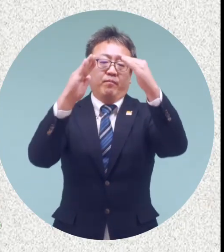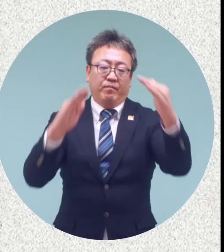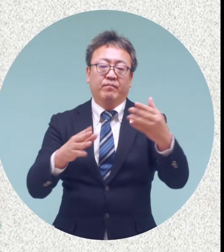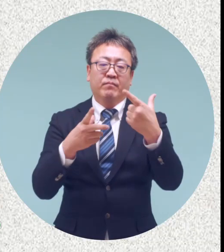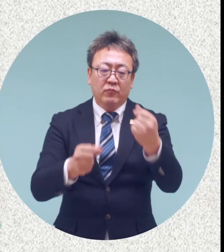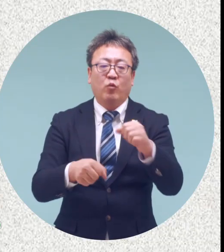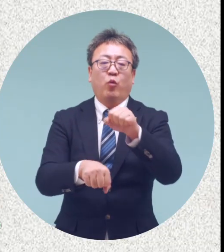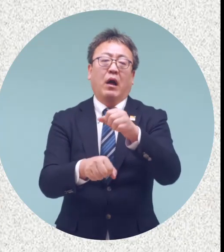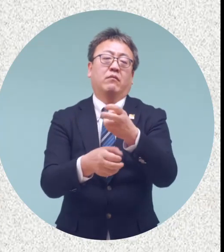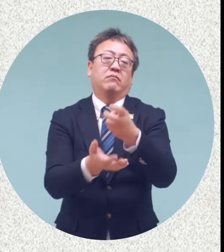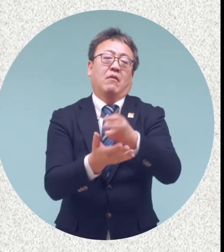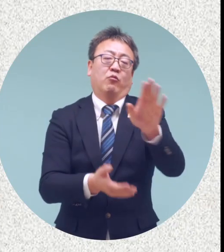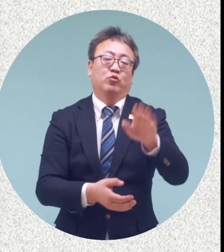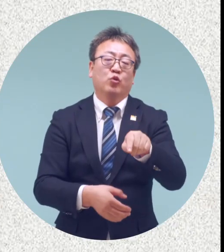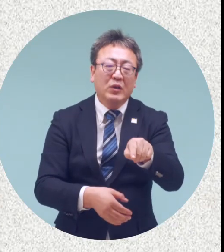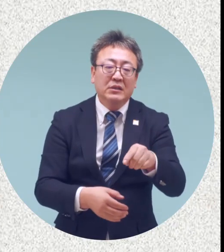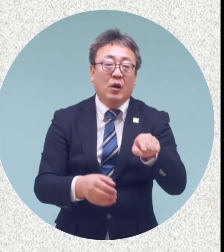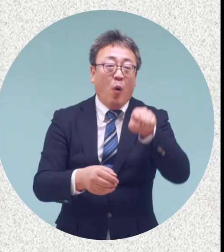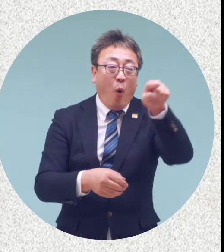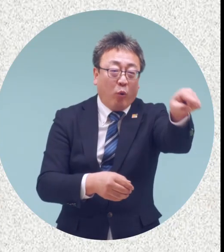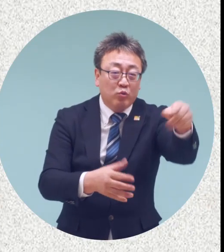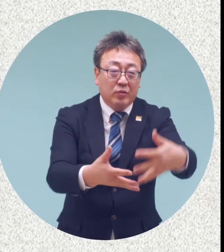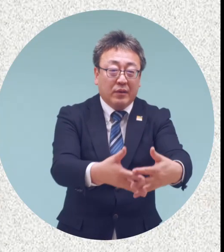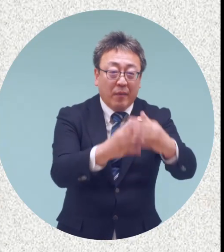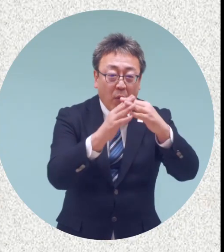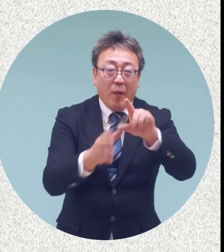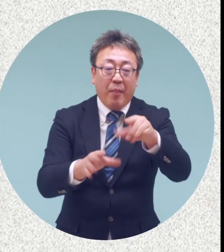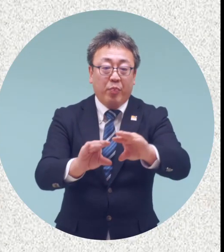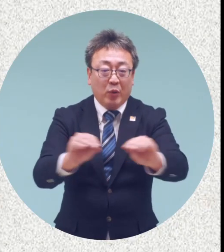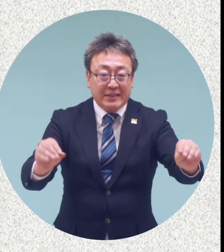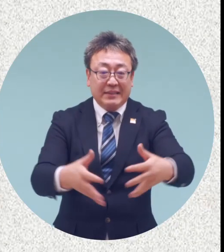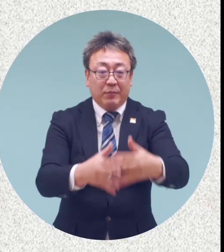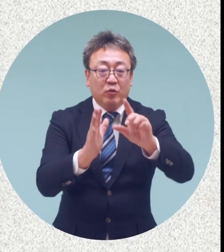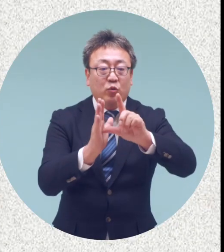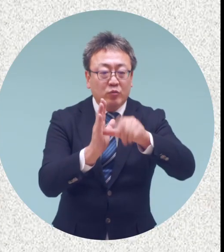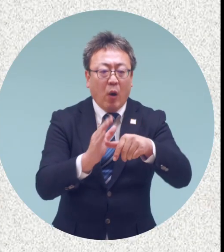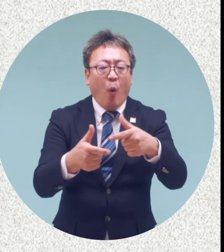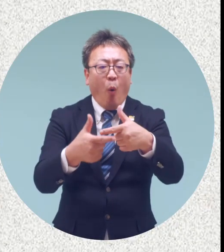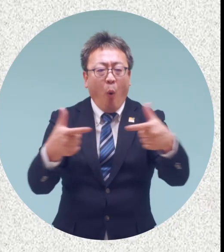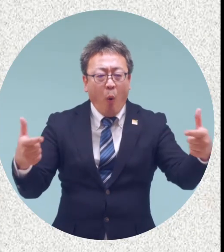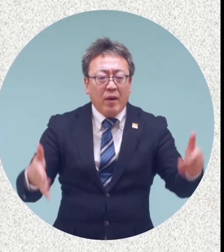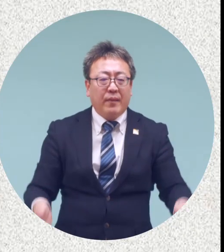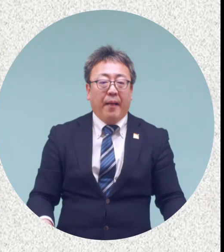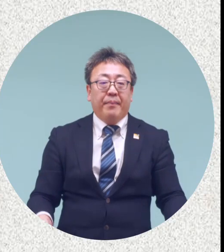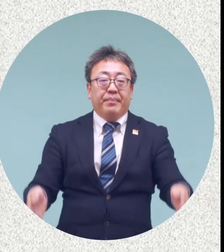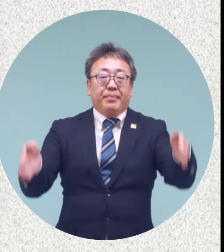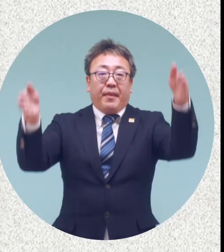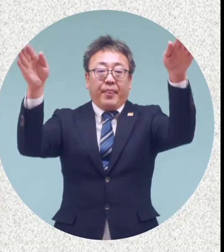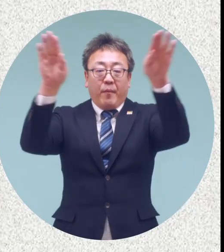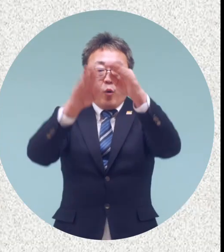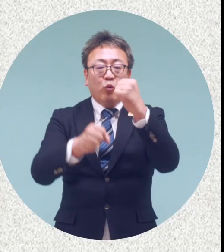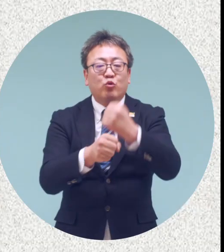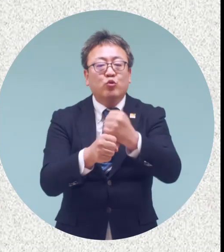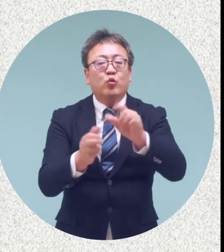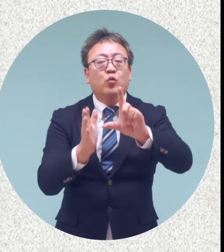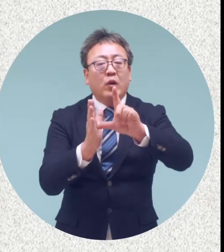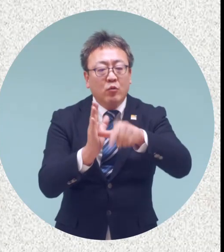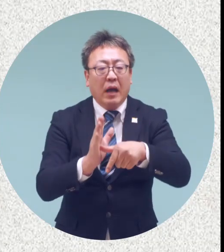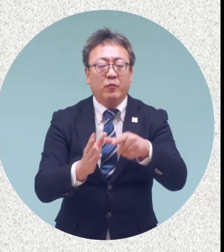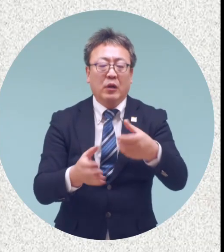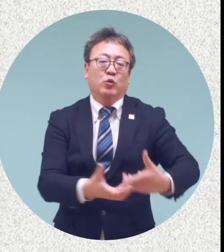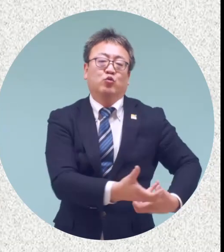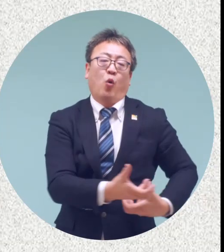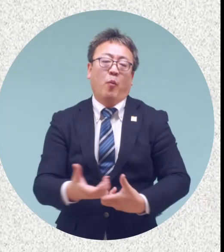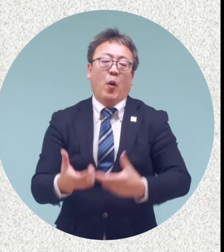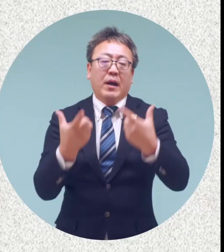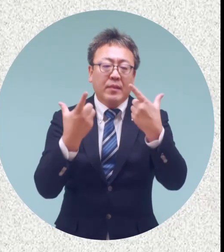。また特に奥まった土地に建物を建てるときや大型の建物を建てるときは、消